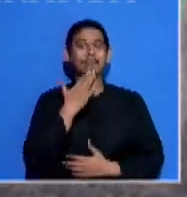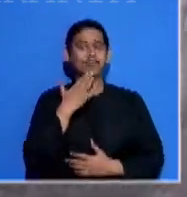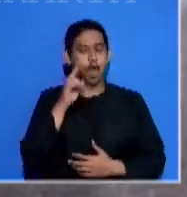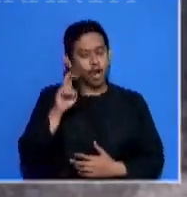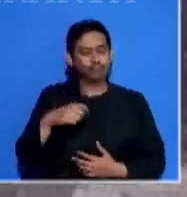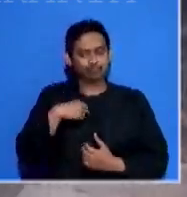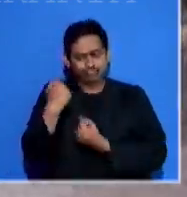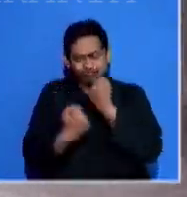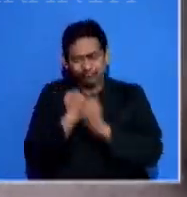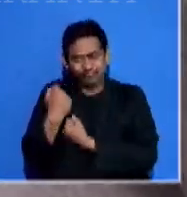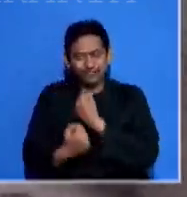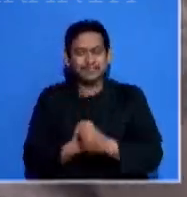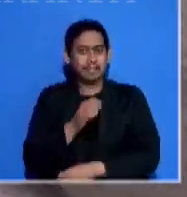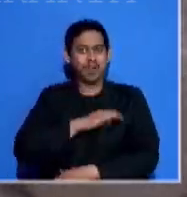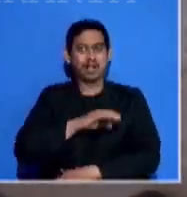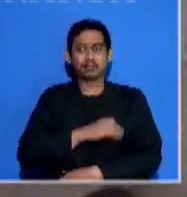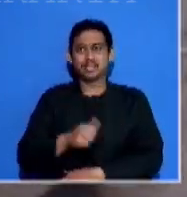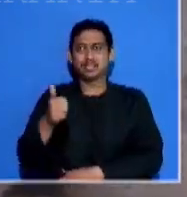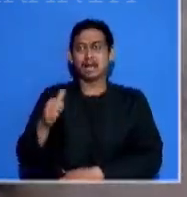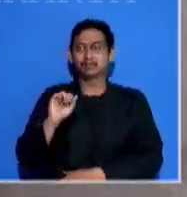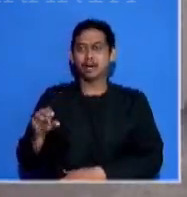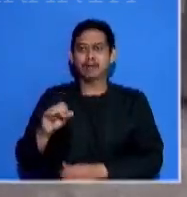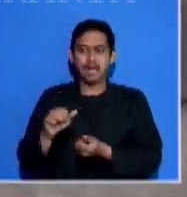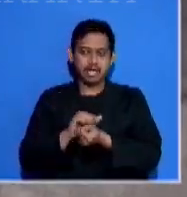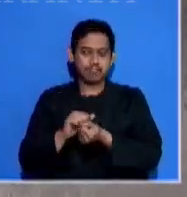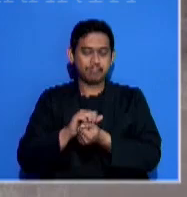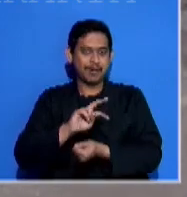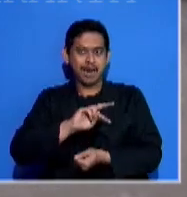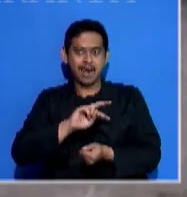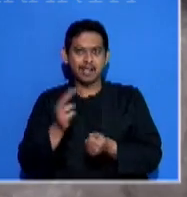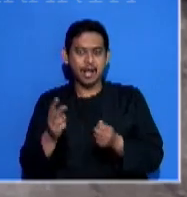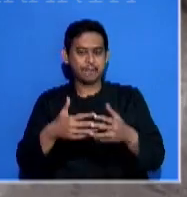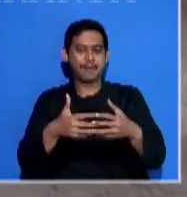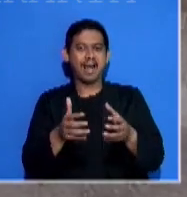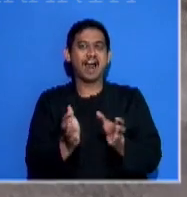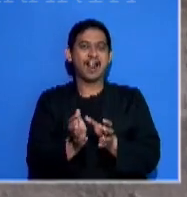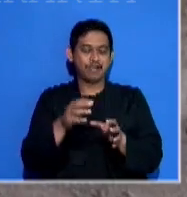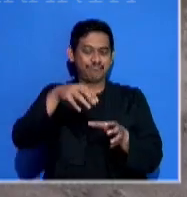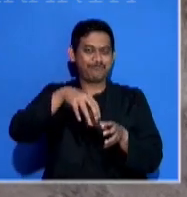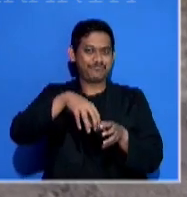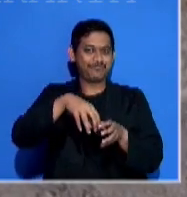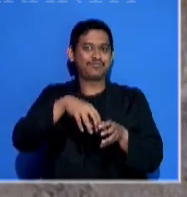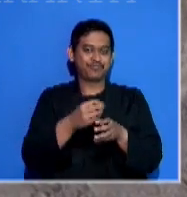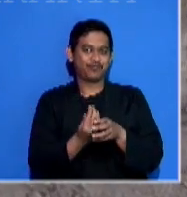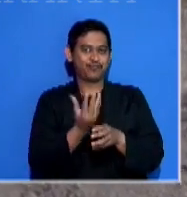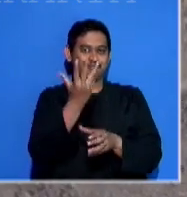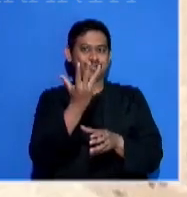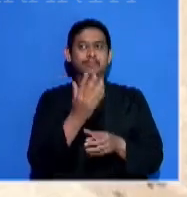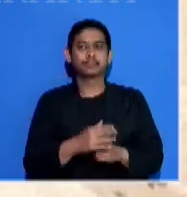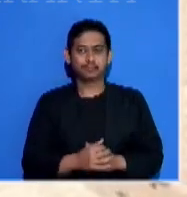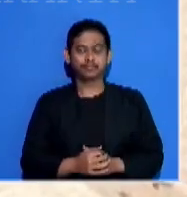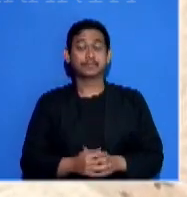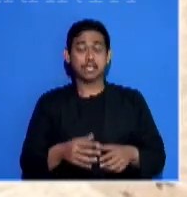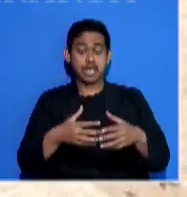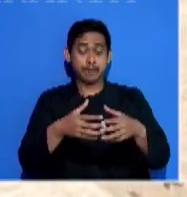menika mupangataken malih sampah plastik dados maneka werni pot. Pot mekaten ugi mujudaken perangan ingkang wigati menggaing